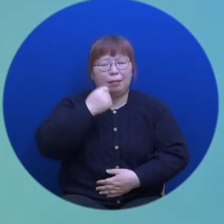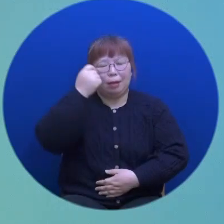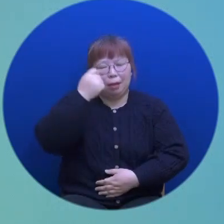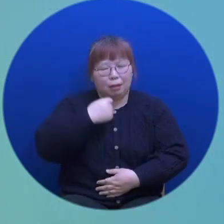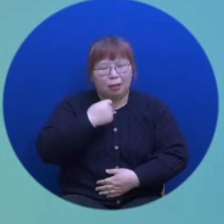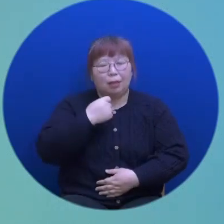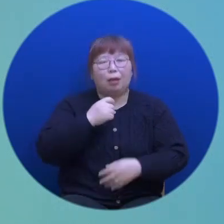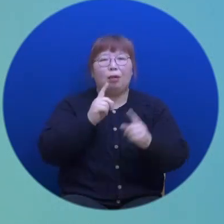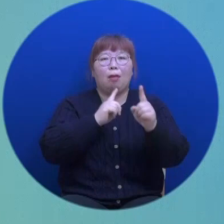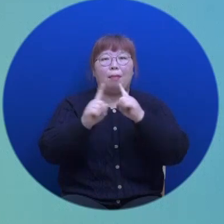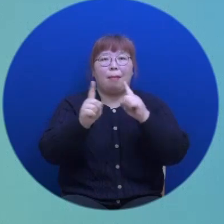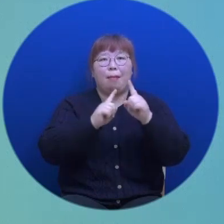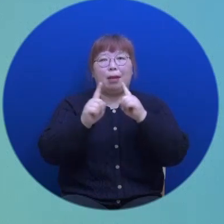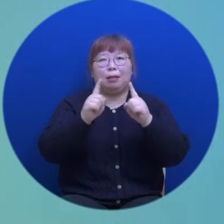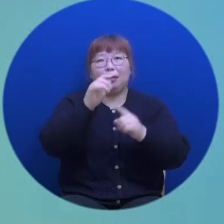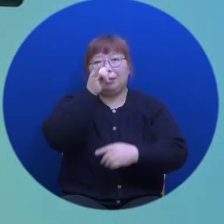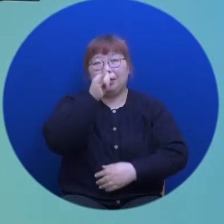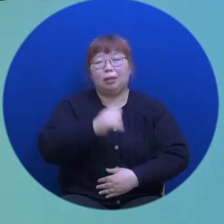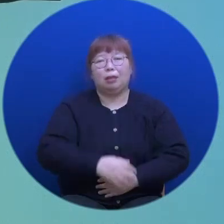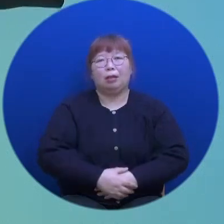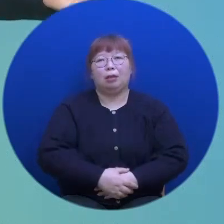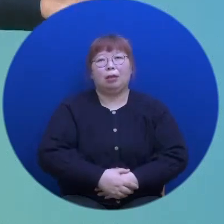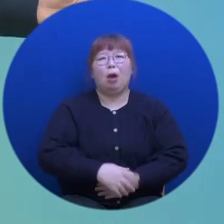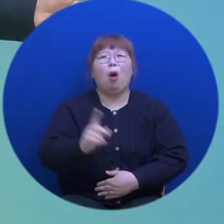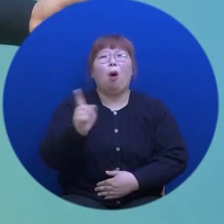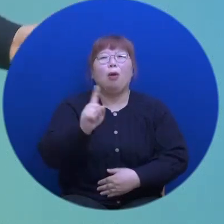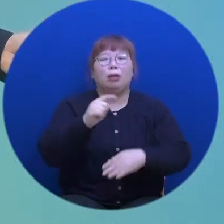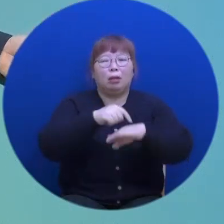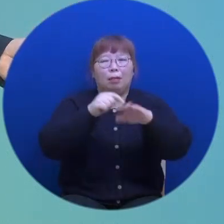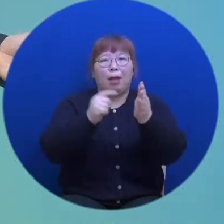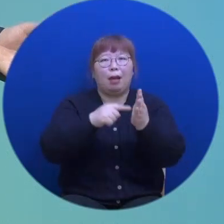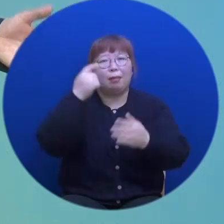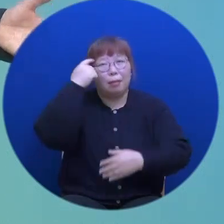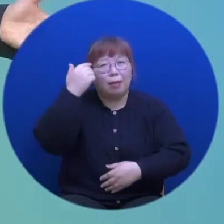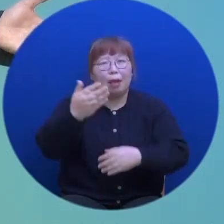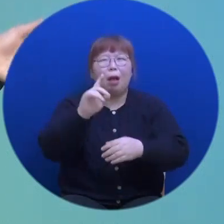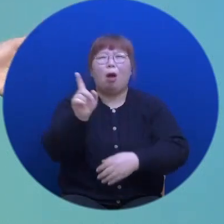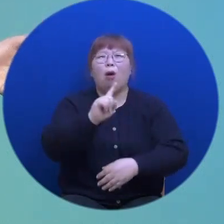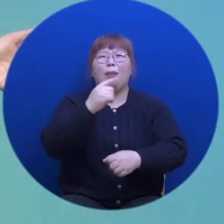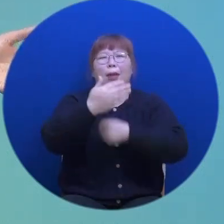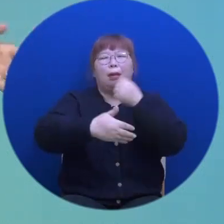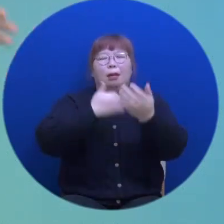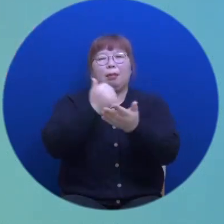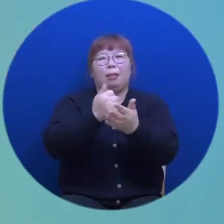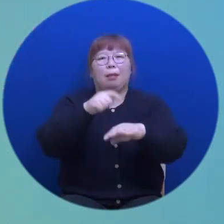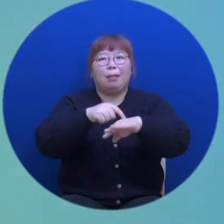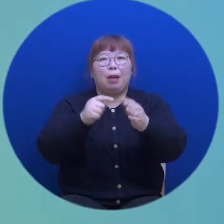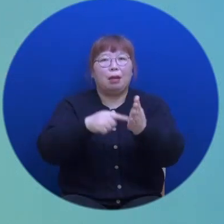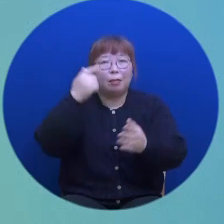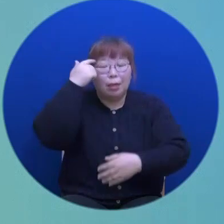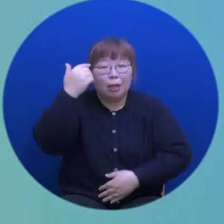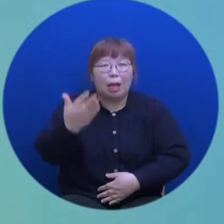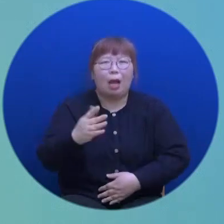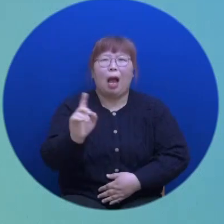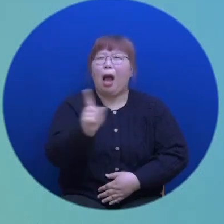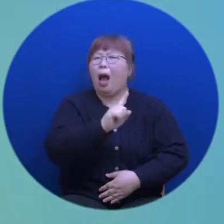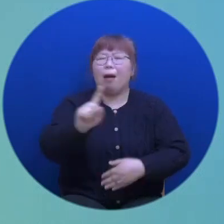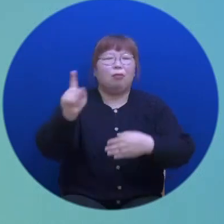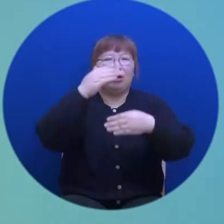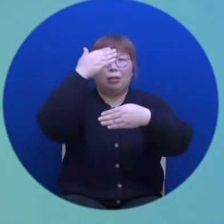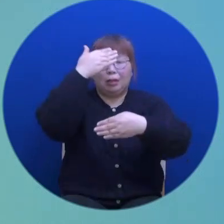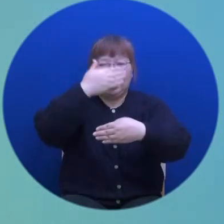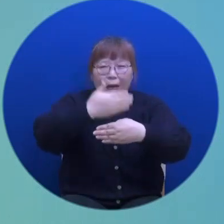슬퍼하신다라고 말씀하십니다. 어떤 마음입니까? 어떤 하나님의 마음이에요? 아무런 장애물